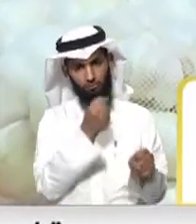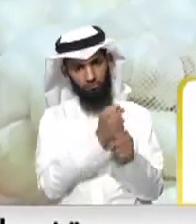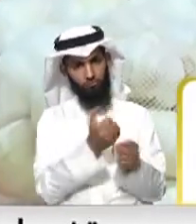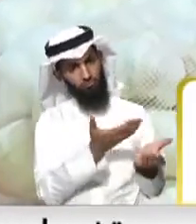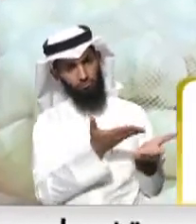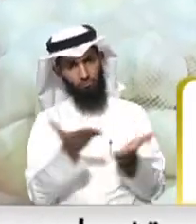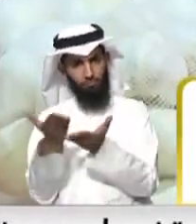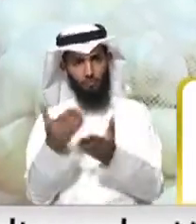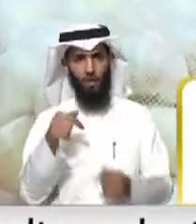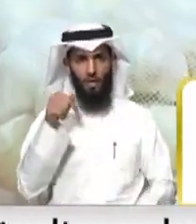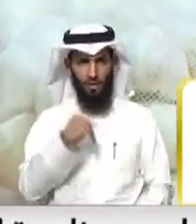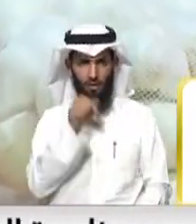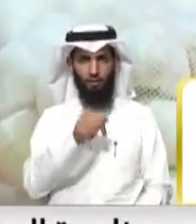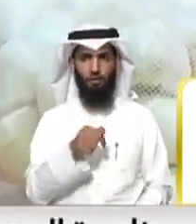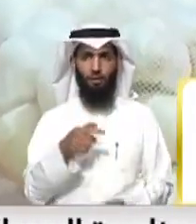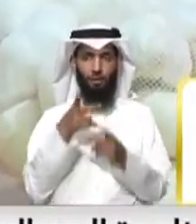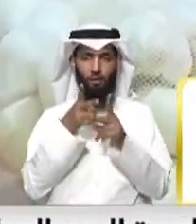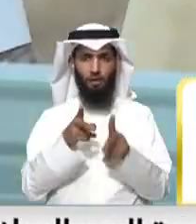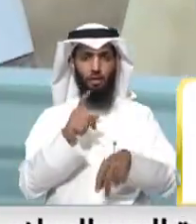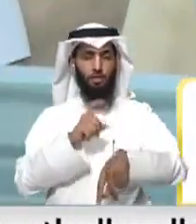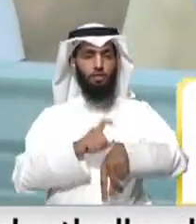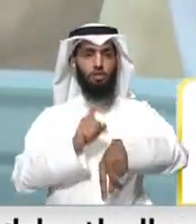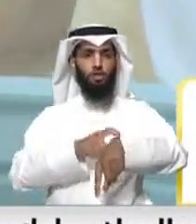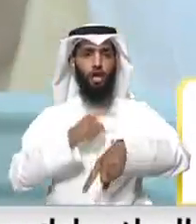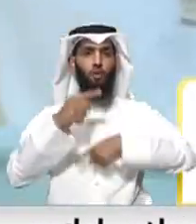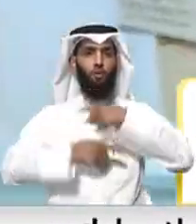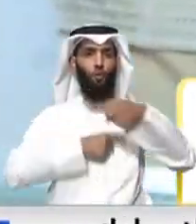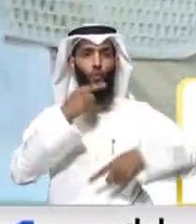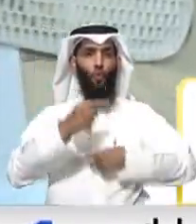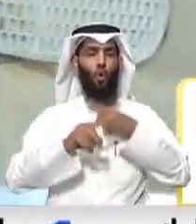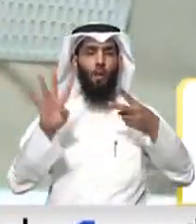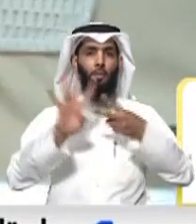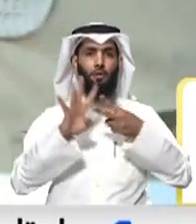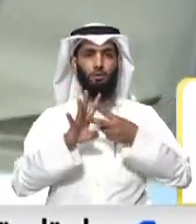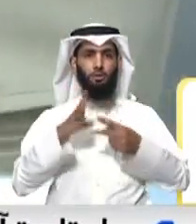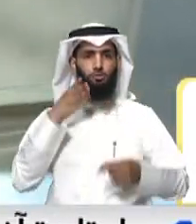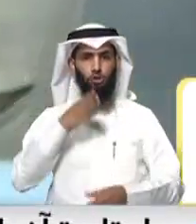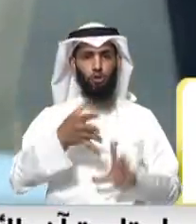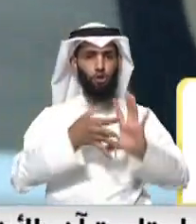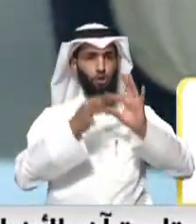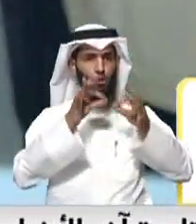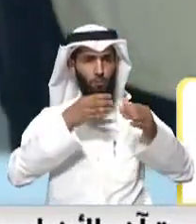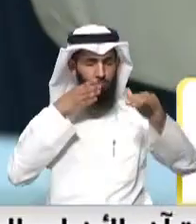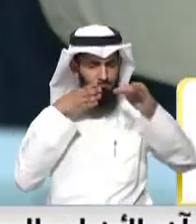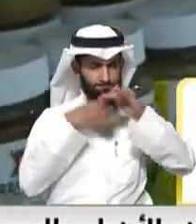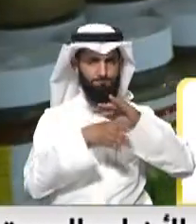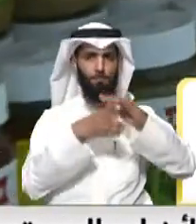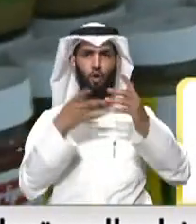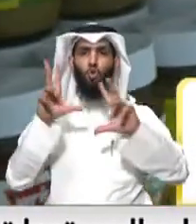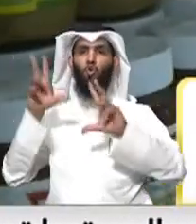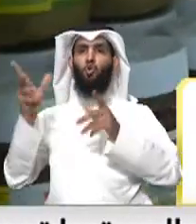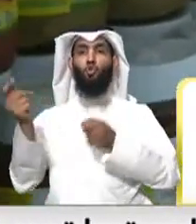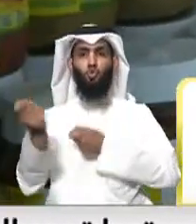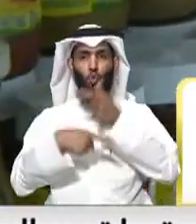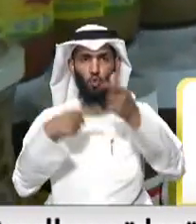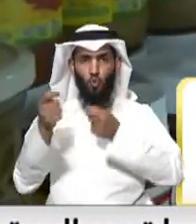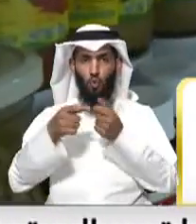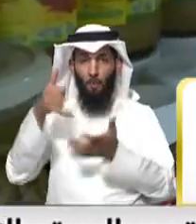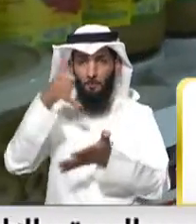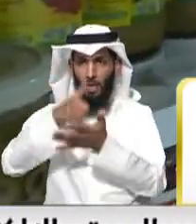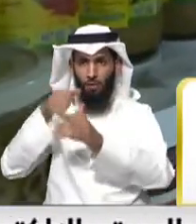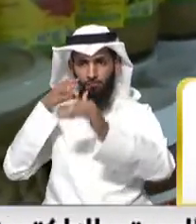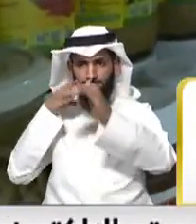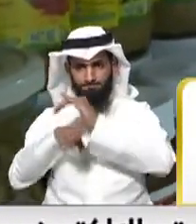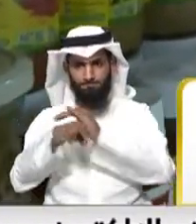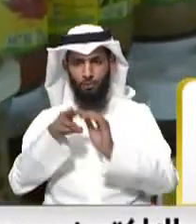والتغذية تقوم بجولات على مدار الساعة في مختلف الجمعيات التعاونية والأسواق المركزية للتفتيش على المواد